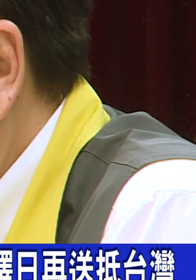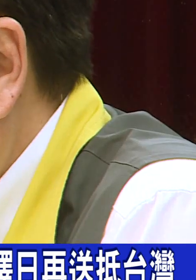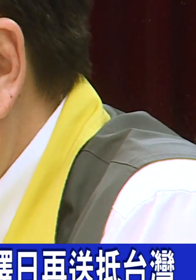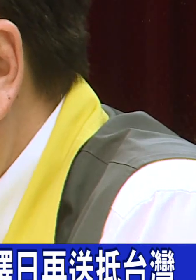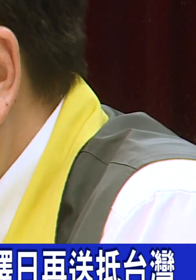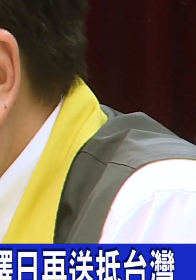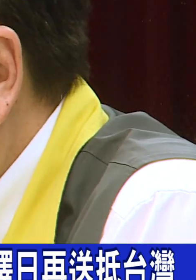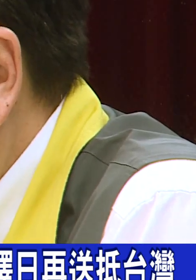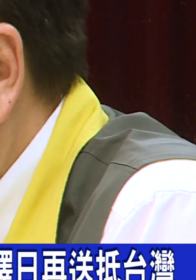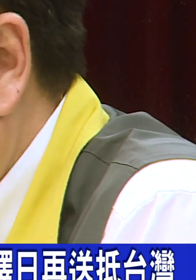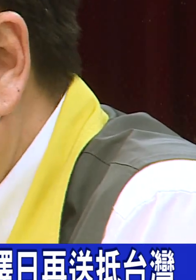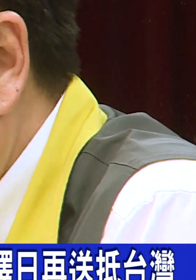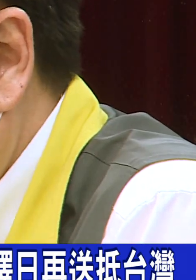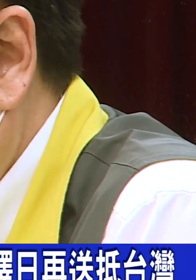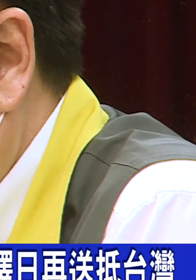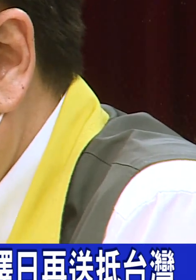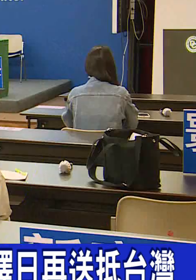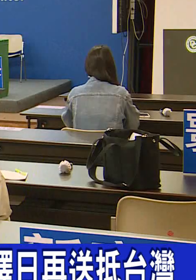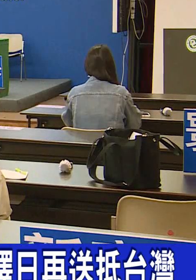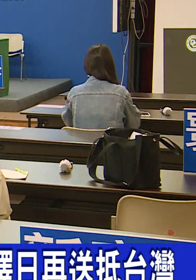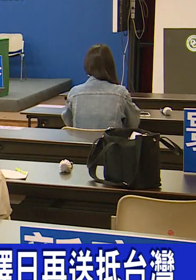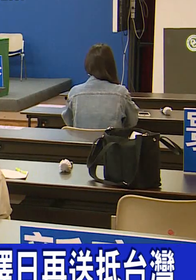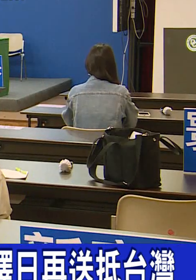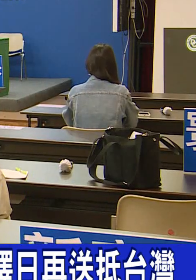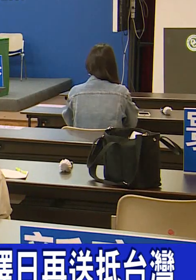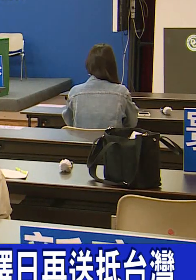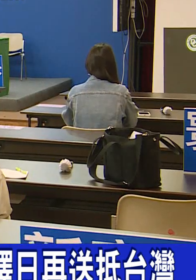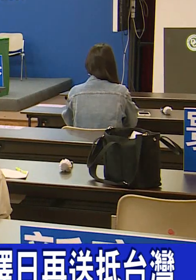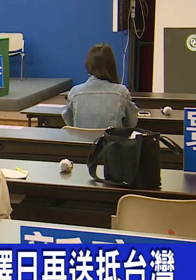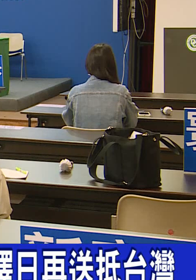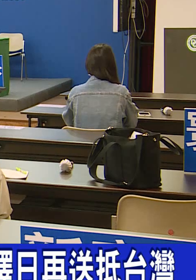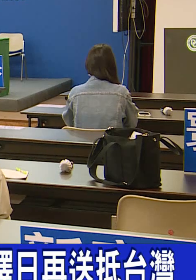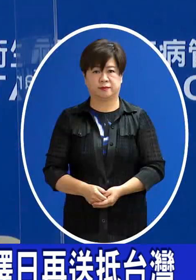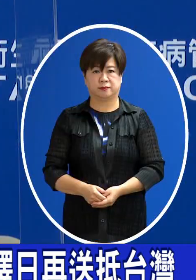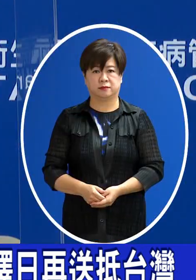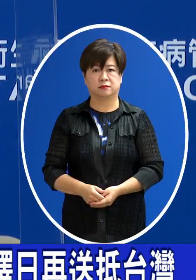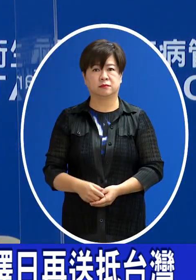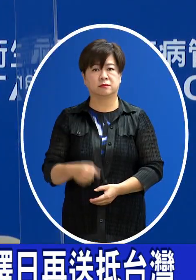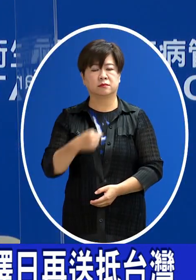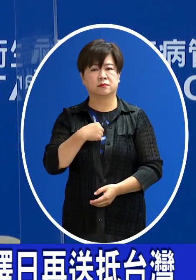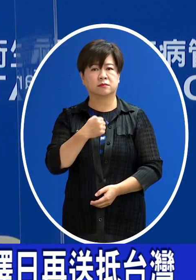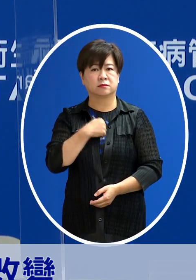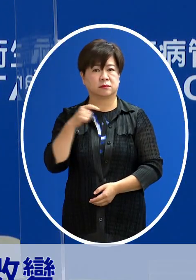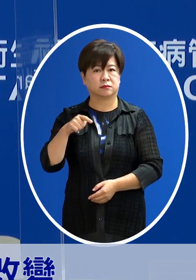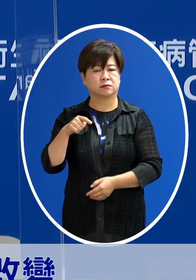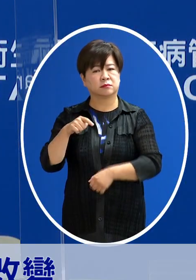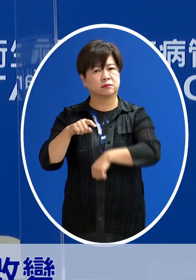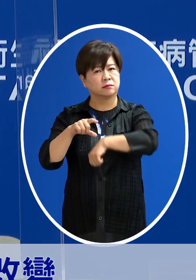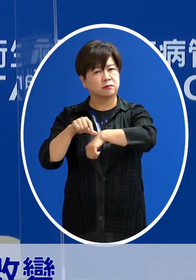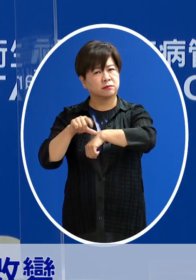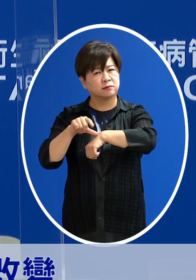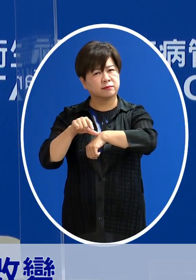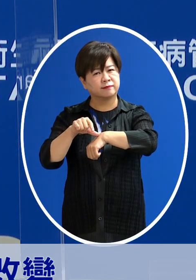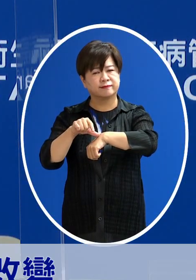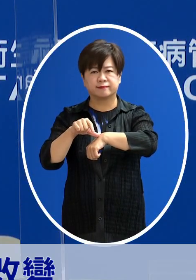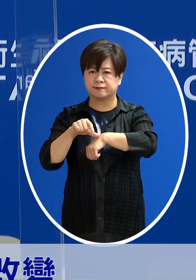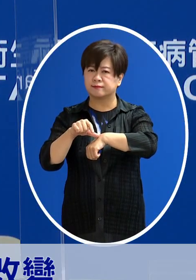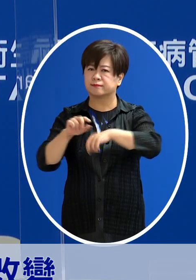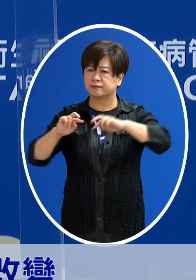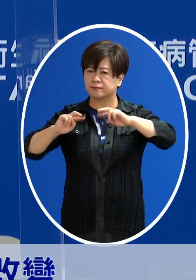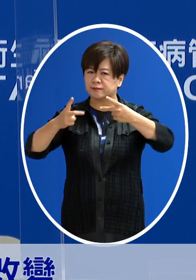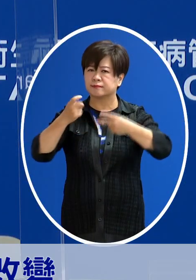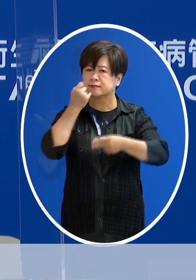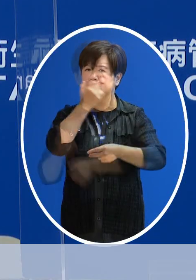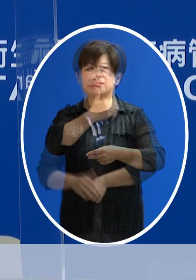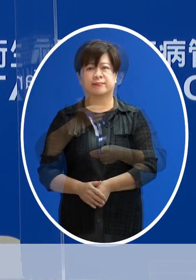八号到货，不过却传出组装零件短缺，择日再送抵台湾。 其实这个时间可能会改变哈，